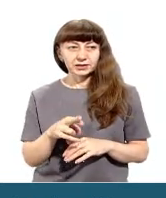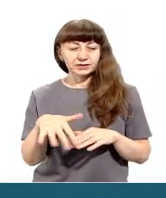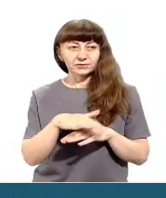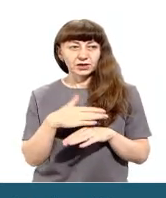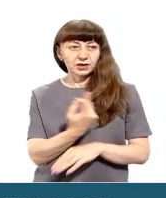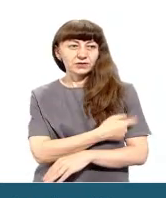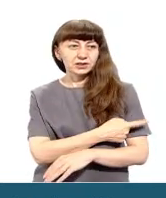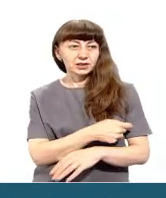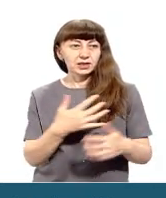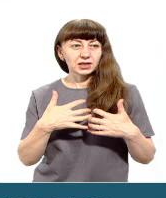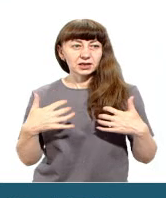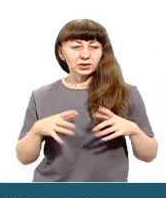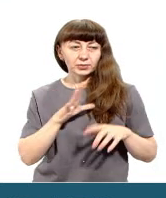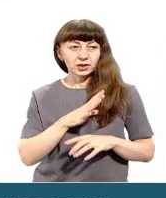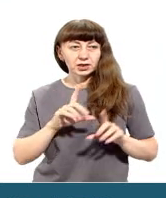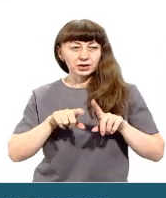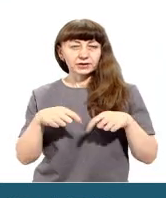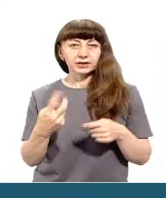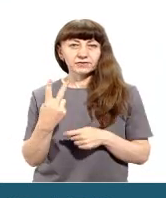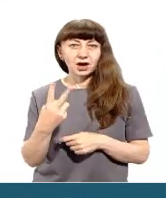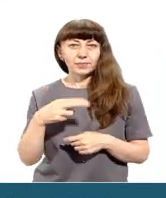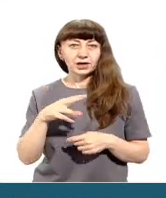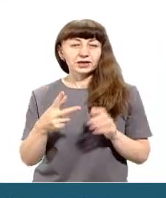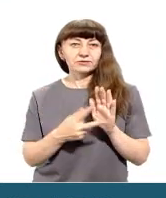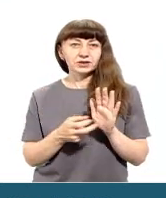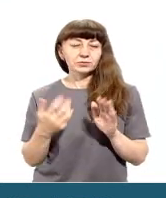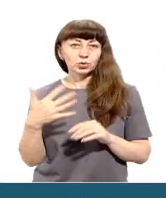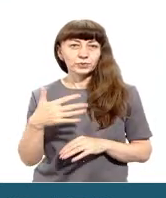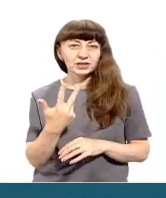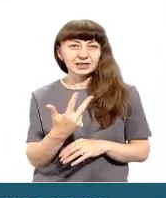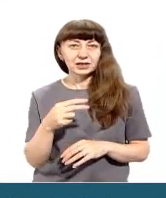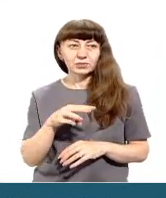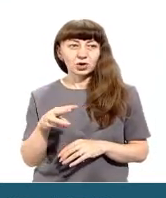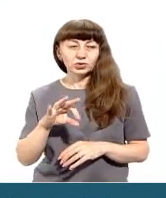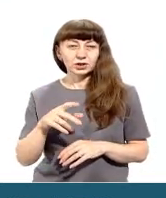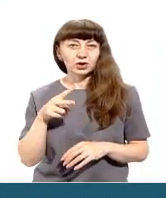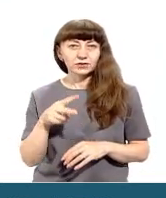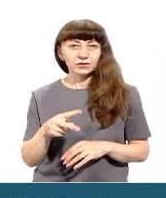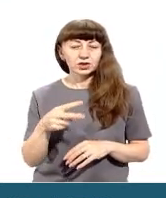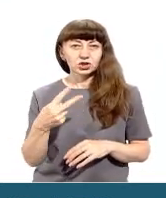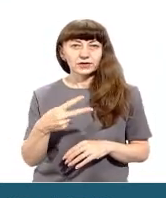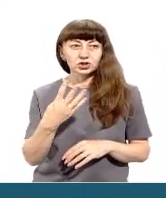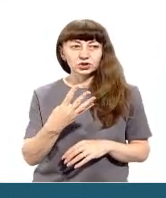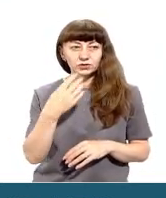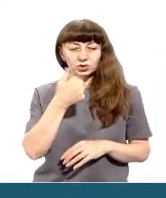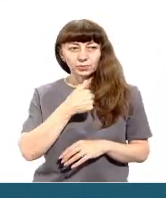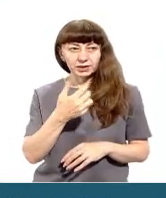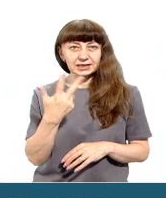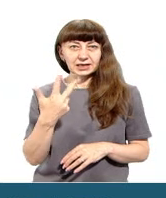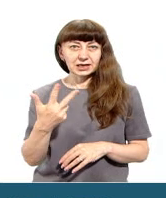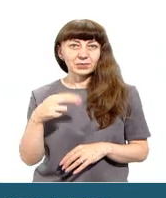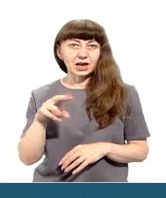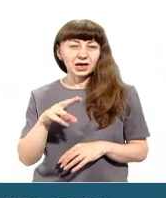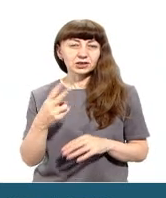для сферы ветеринарии было выделено 2 миллиарда 853 миллиона тенге, то в 2024 году уже